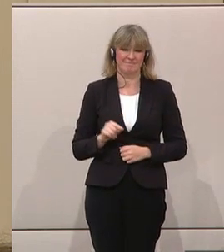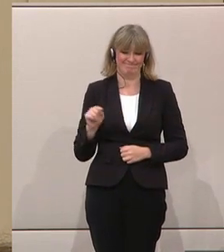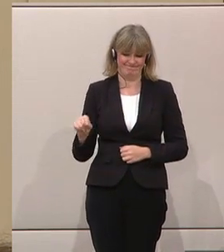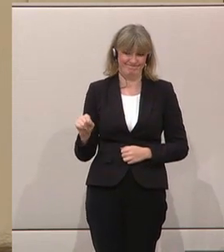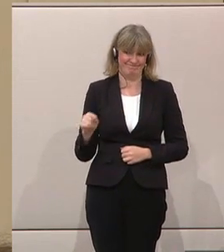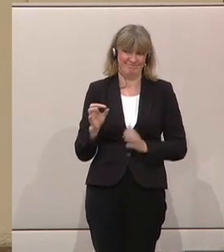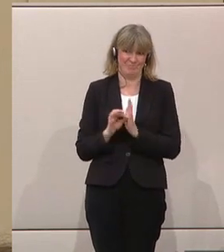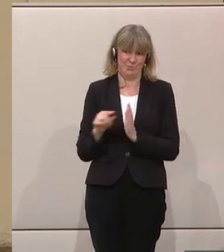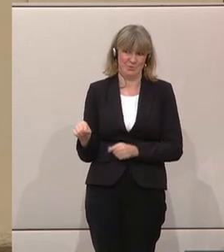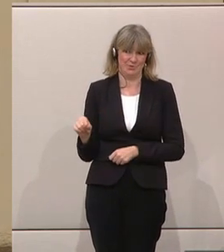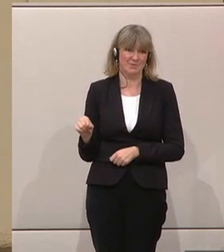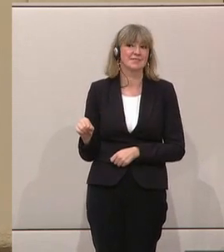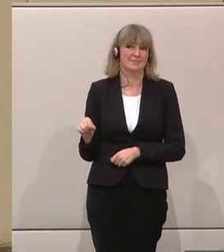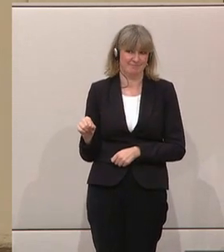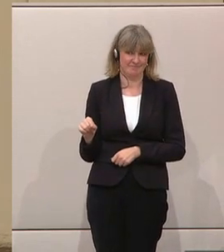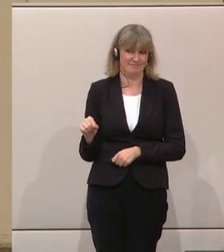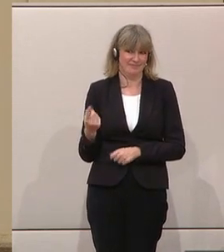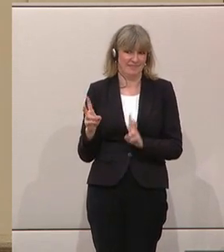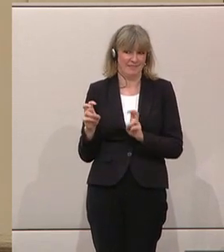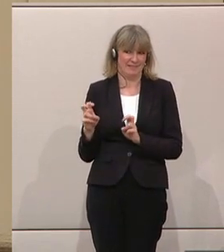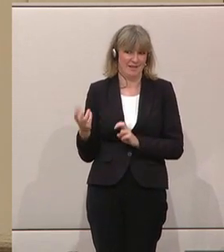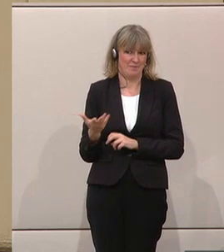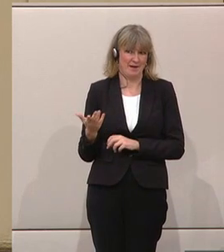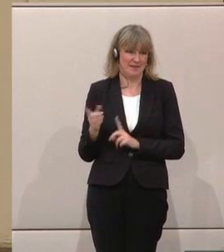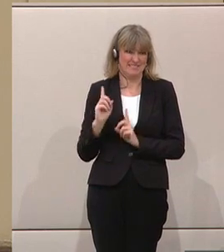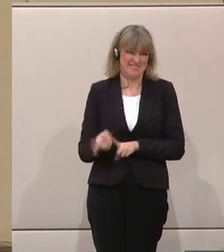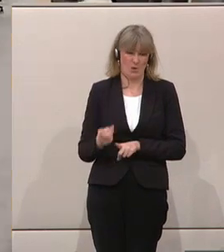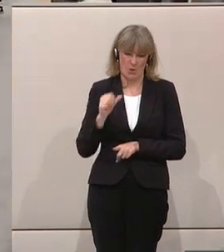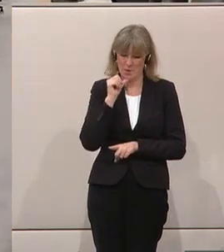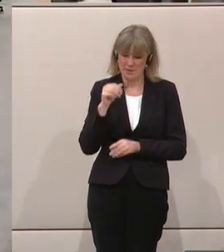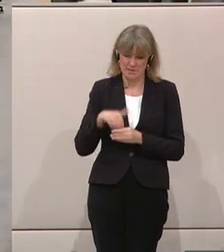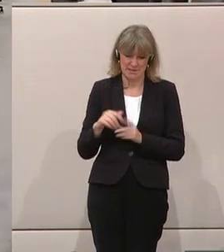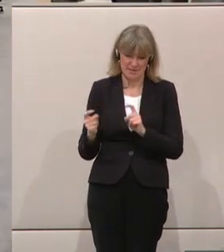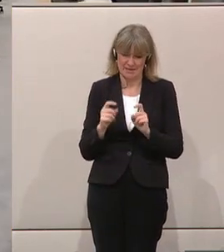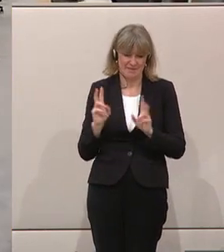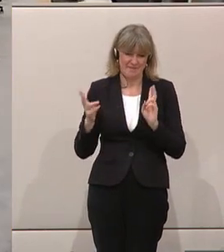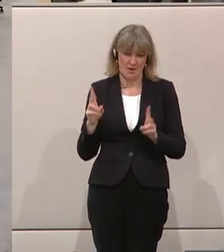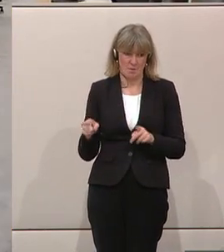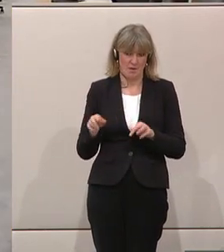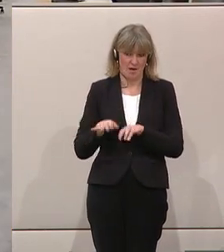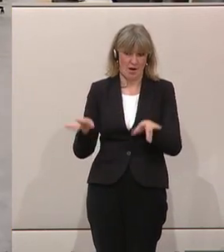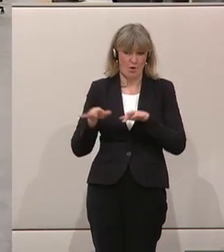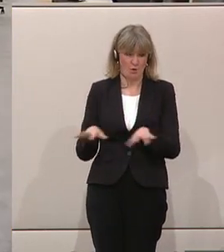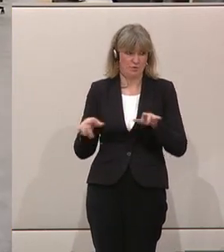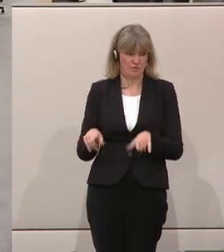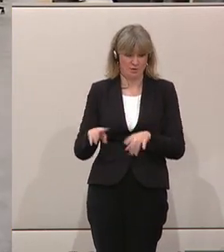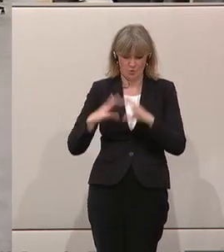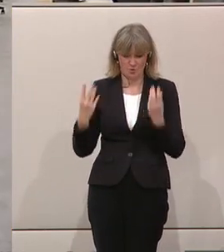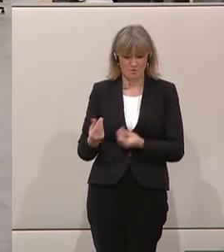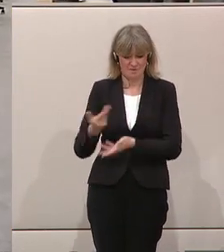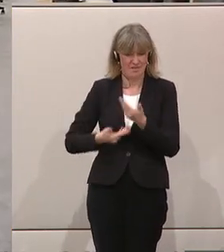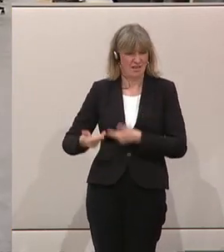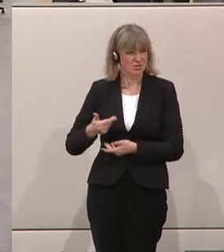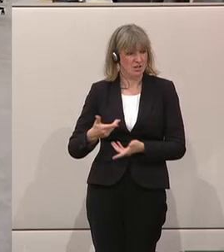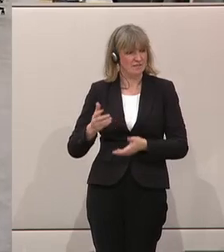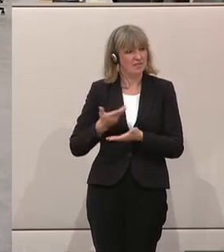Punkt, um den es in der ganzen Thematik eigentlich nicht gehen sollte. Weil die Auswirkungen des umfassenden Wirtschafts-